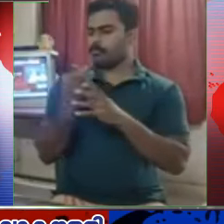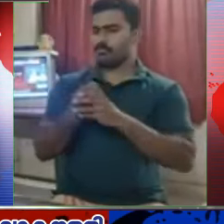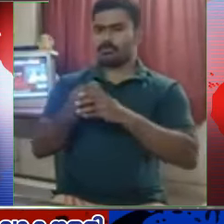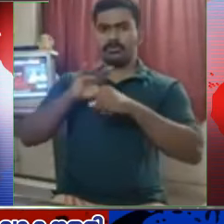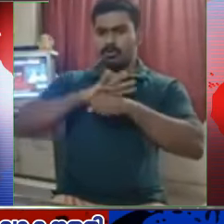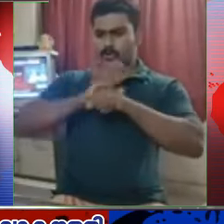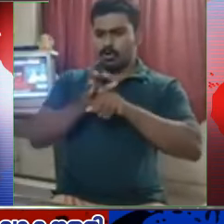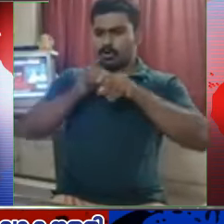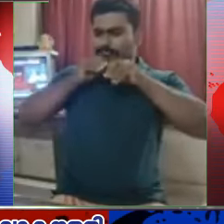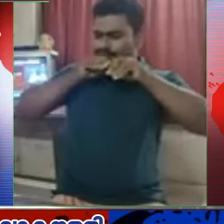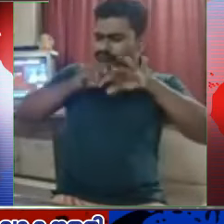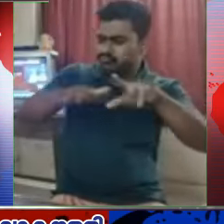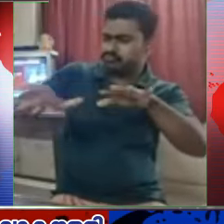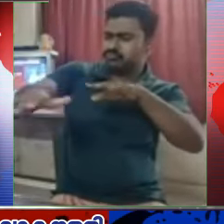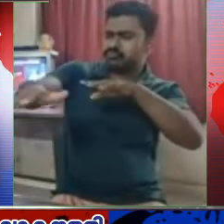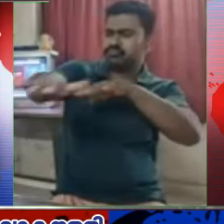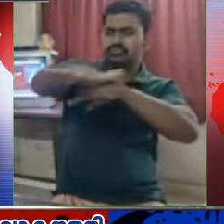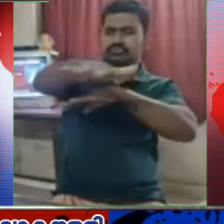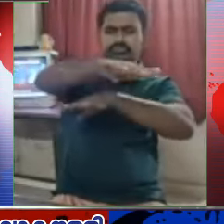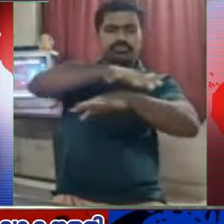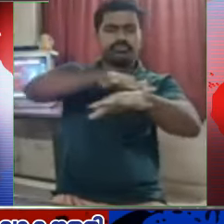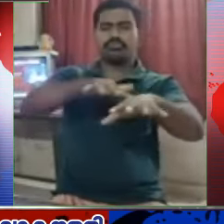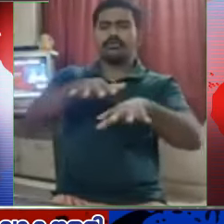ഒരാൾ ഗുജറാത്തിൽ നിന്ന് എത്തിയതാണ്.